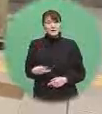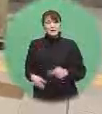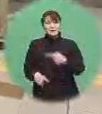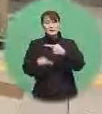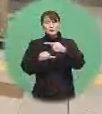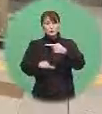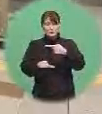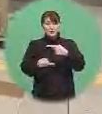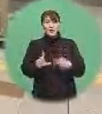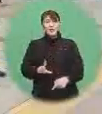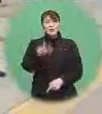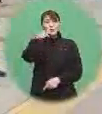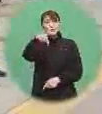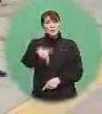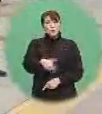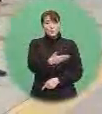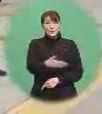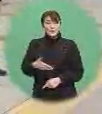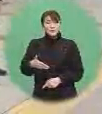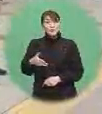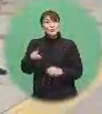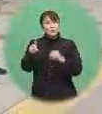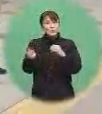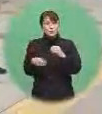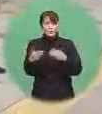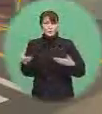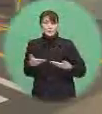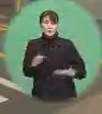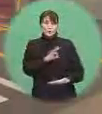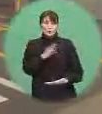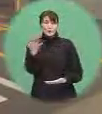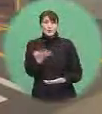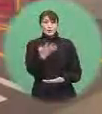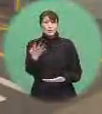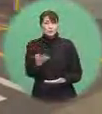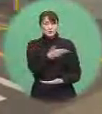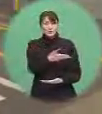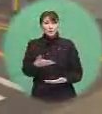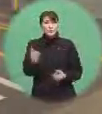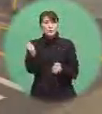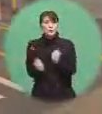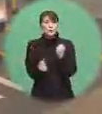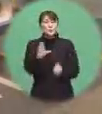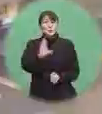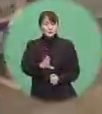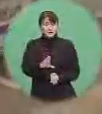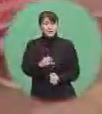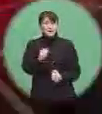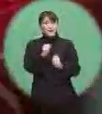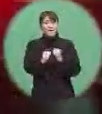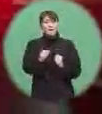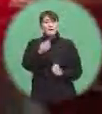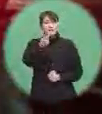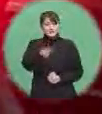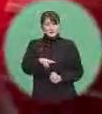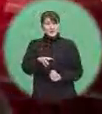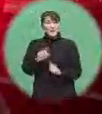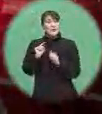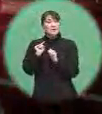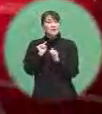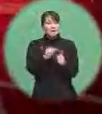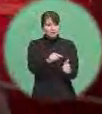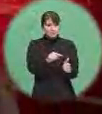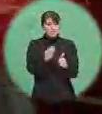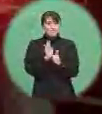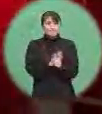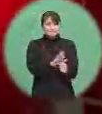日には上下水道局の職員4人と給水車が石川県に派遣され、珠洲市で給水